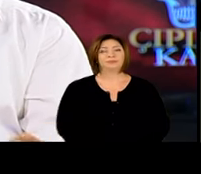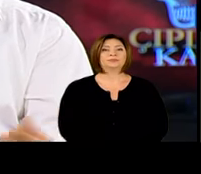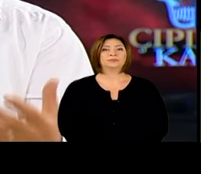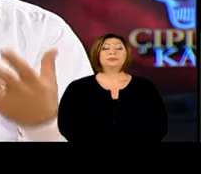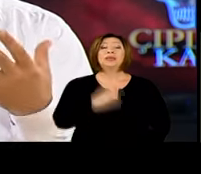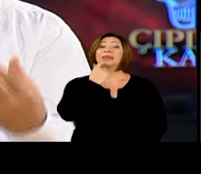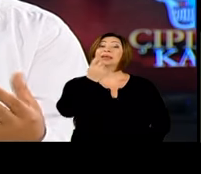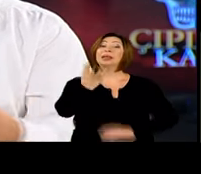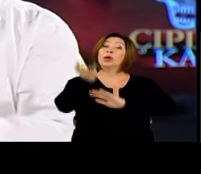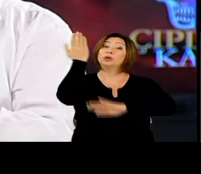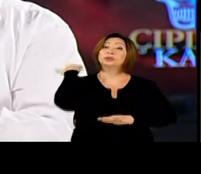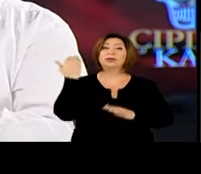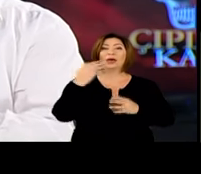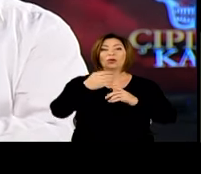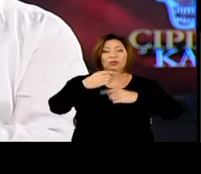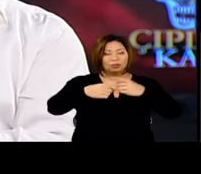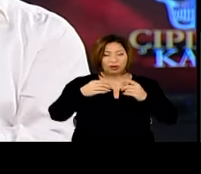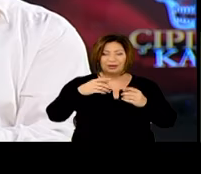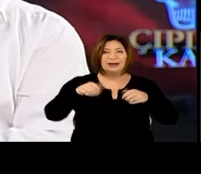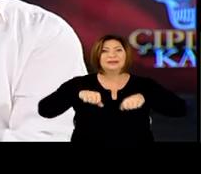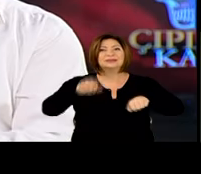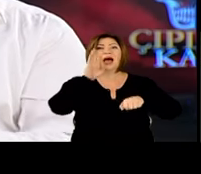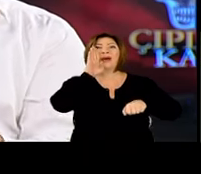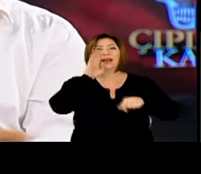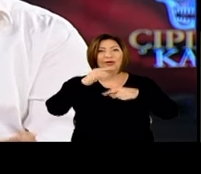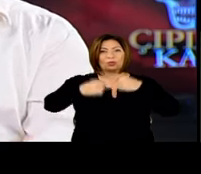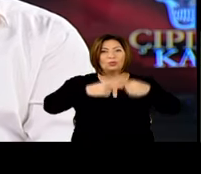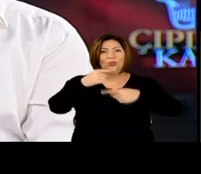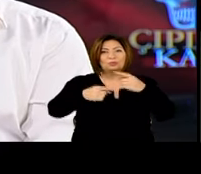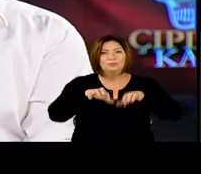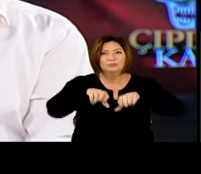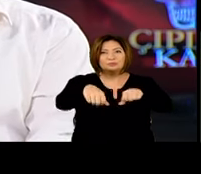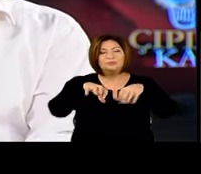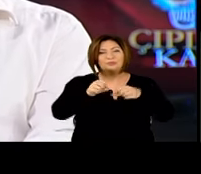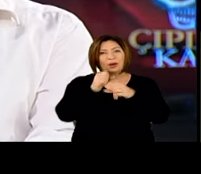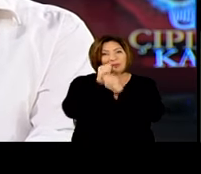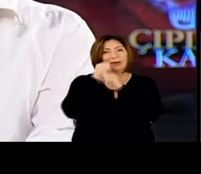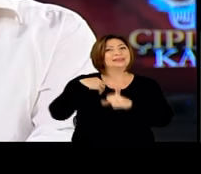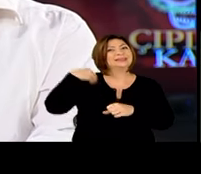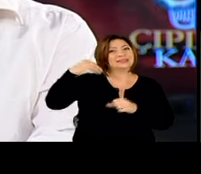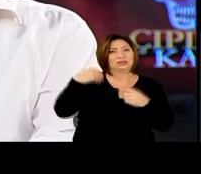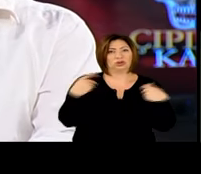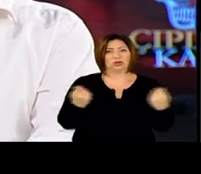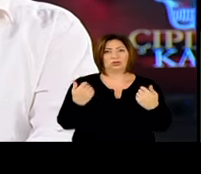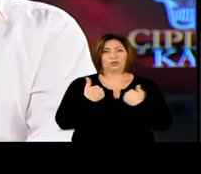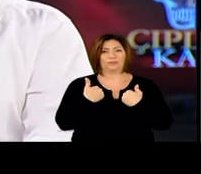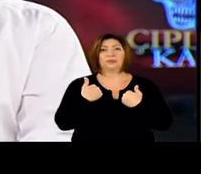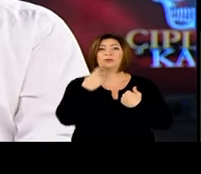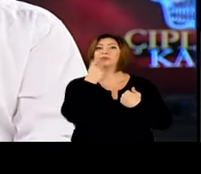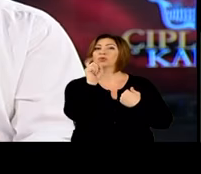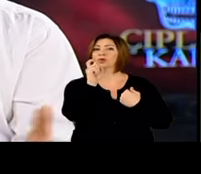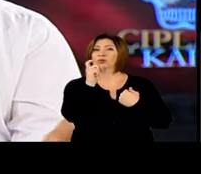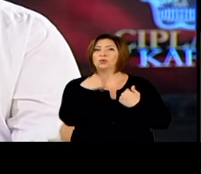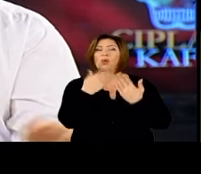yıllar önce ayak üstü dürüm satan bir kebapçıda çalıştığımı söylemiştim. Evet. Hatırlarsanız. Ben o zaman 9